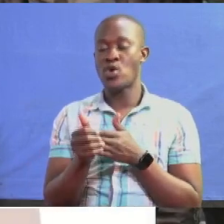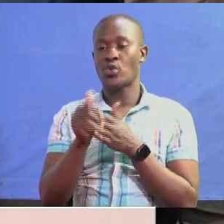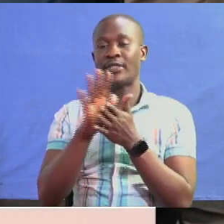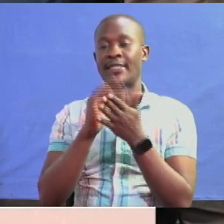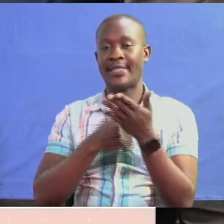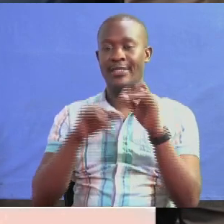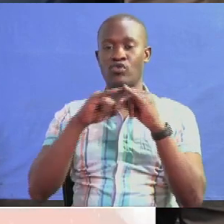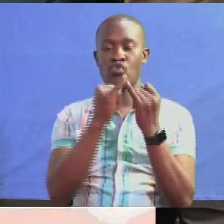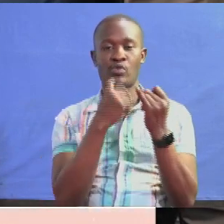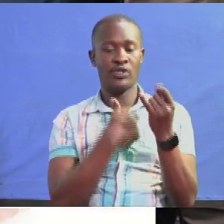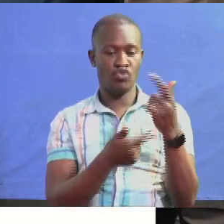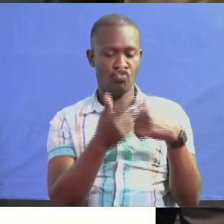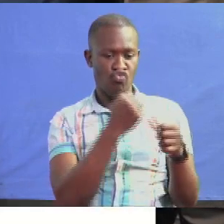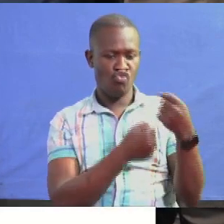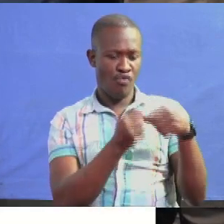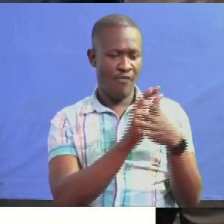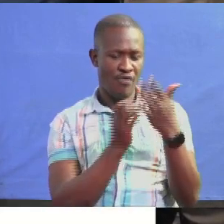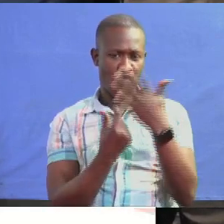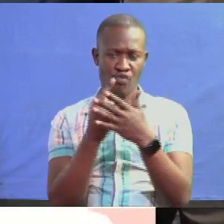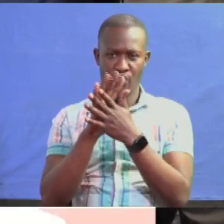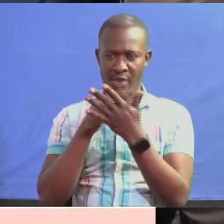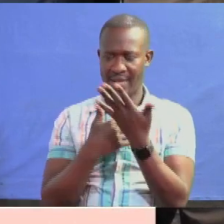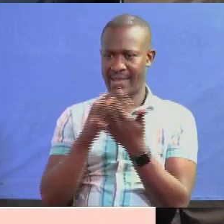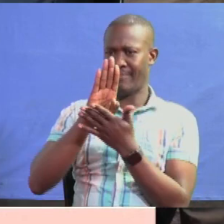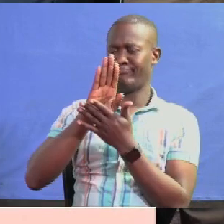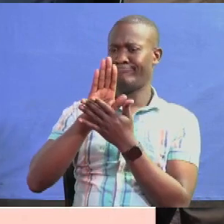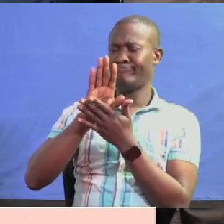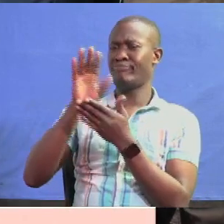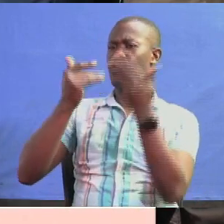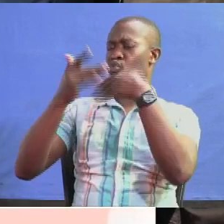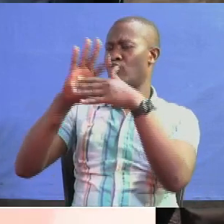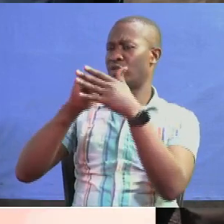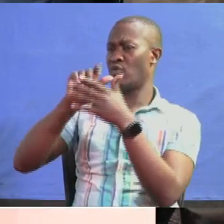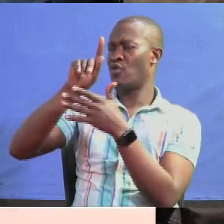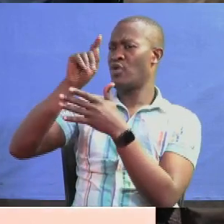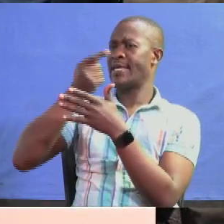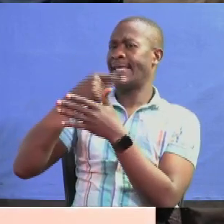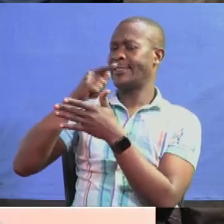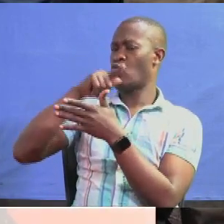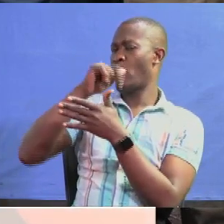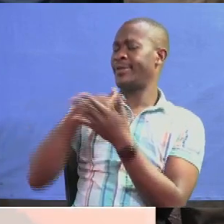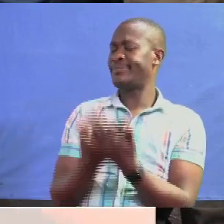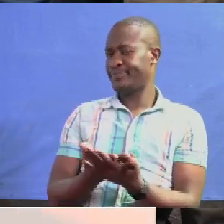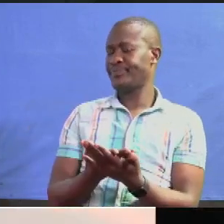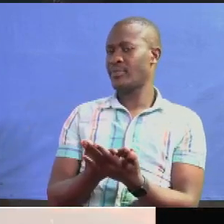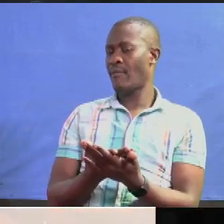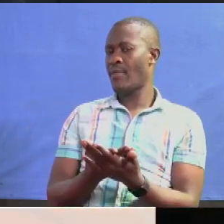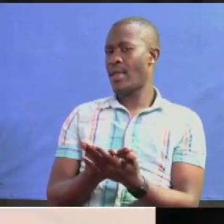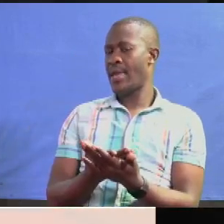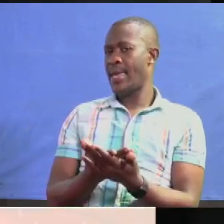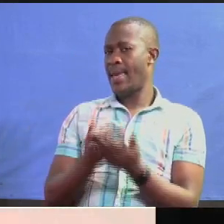chuo kushiriki siku ya upandaji miti katika bewa la Kitui, akitoa miche 3,000 kwa idara ya jeshi la